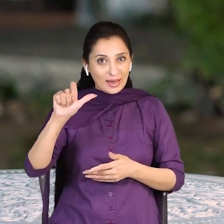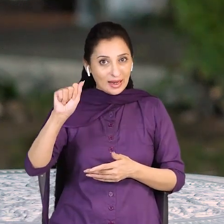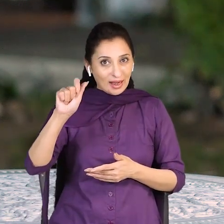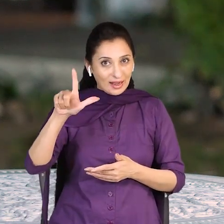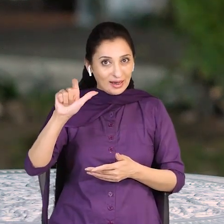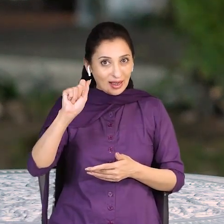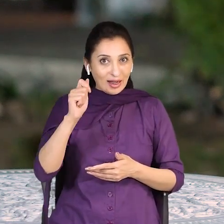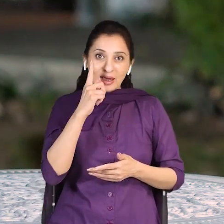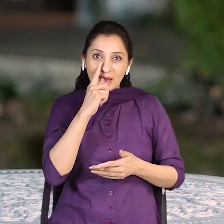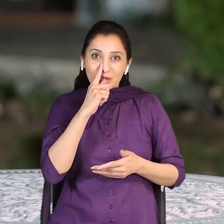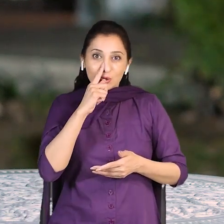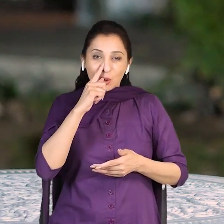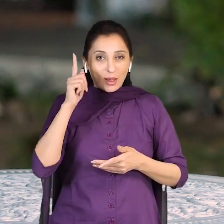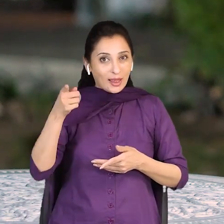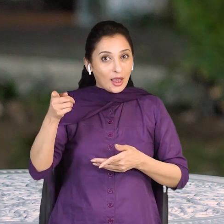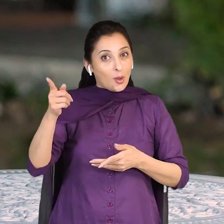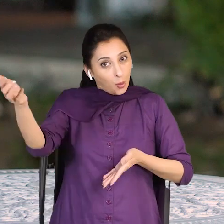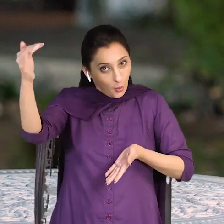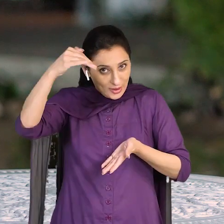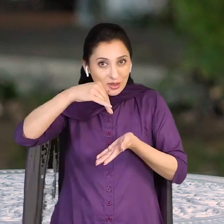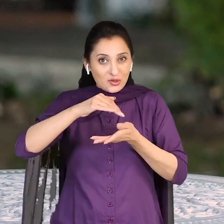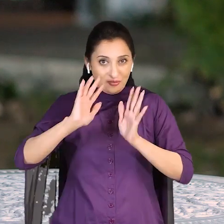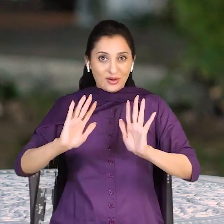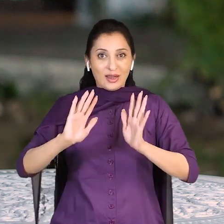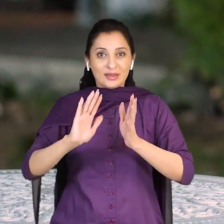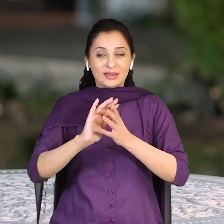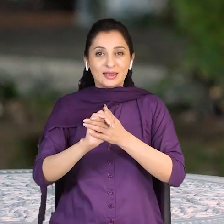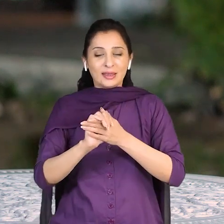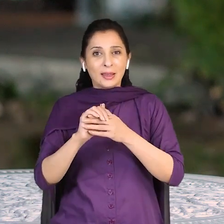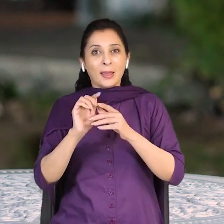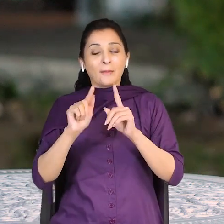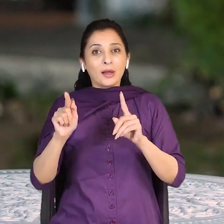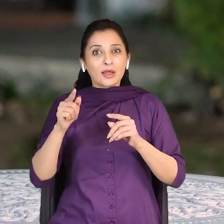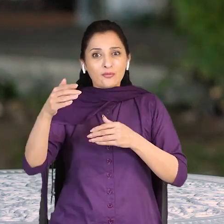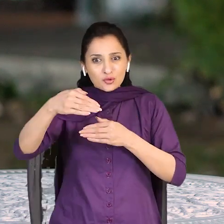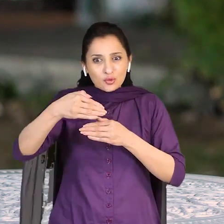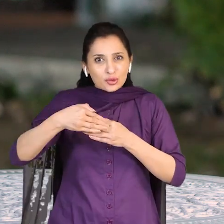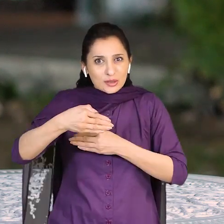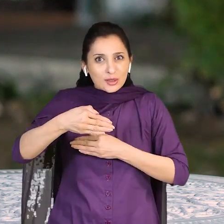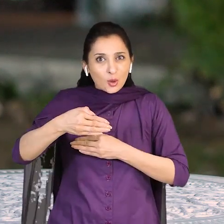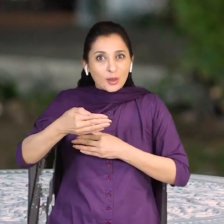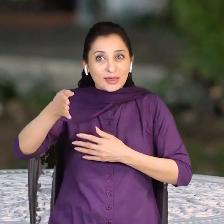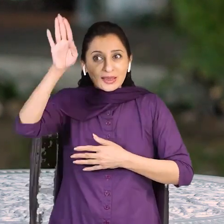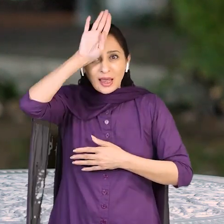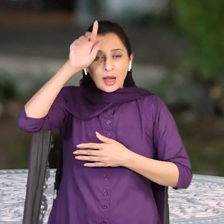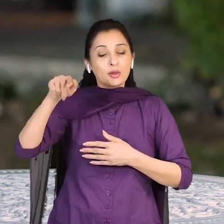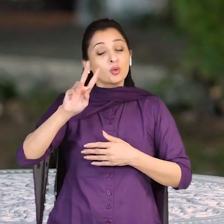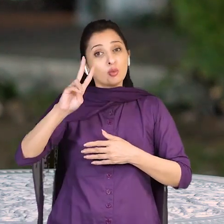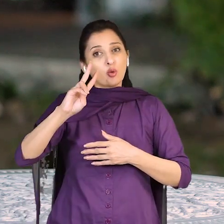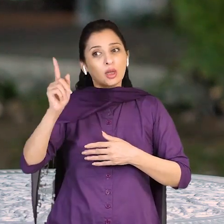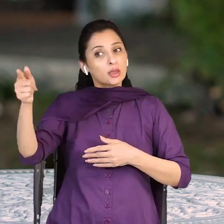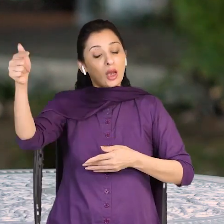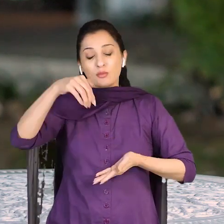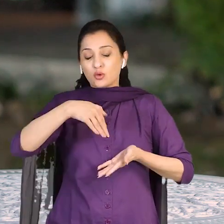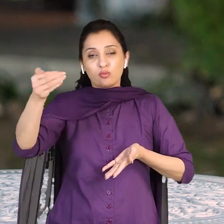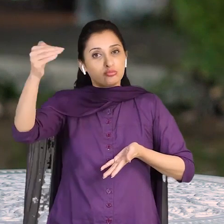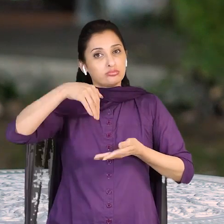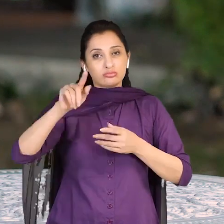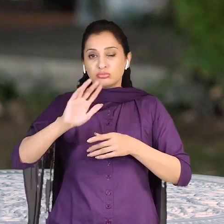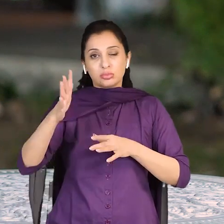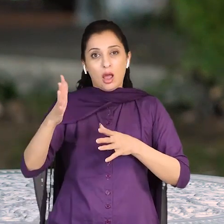अभी रिसेंटली मलाला आई थी, उनको भी हमने होस्ट किया था। बल्कि उनके तो सिक्योरिटी के जो हेड